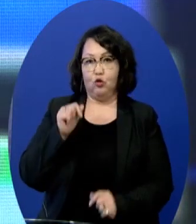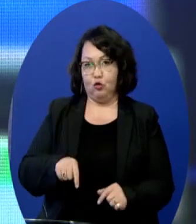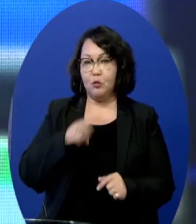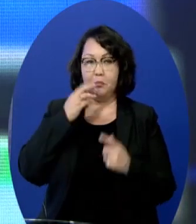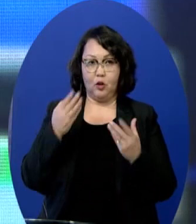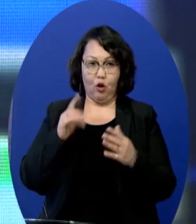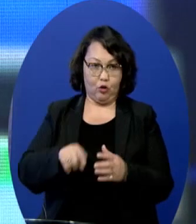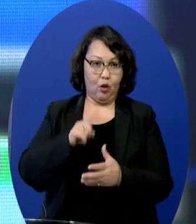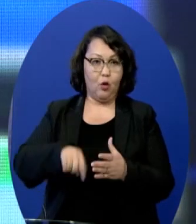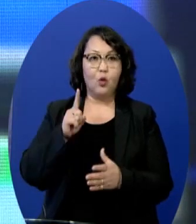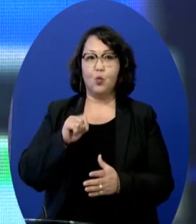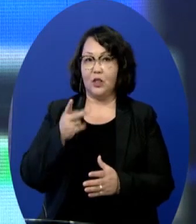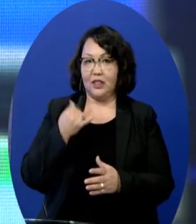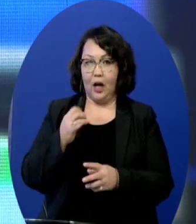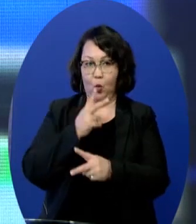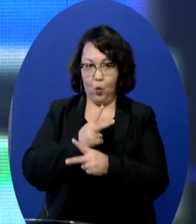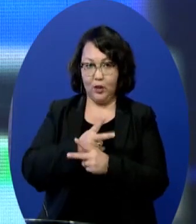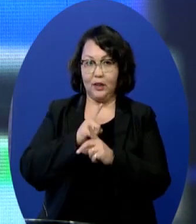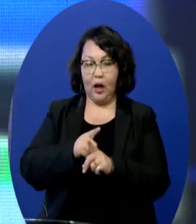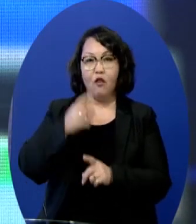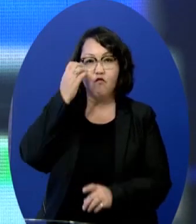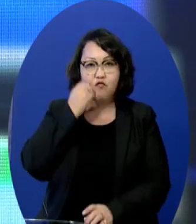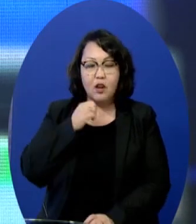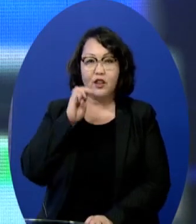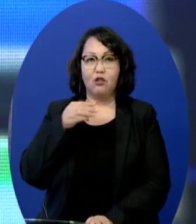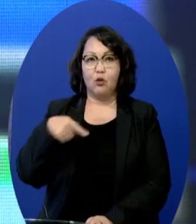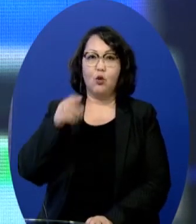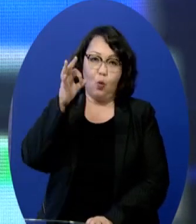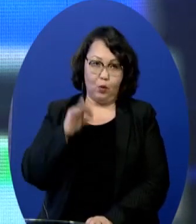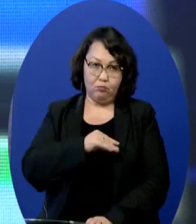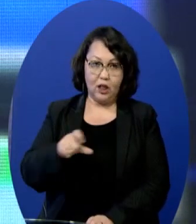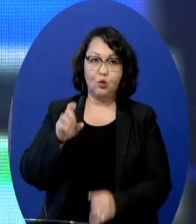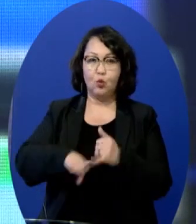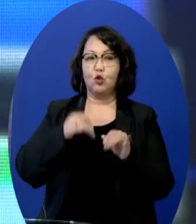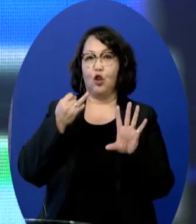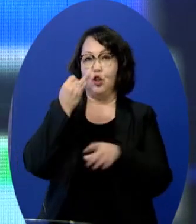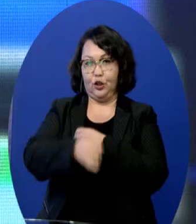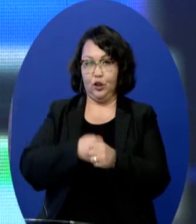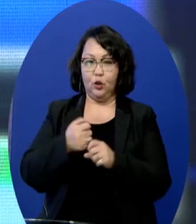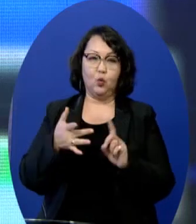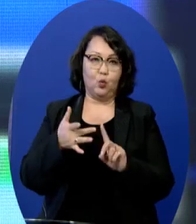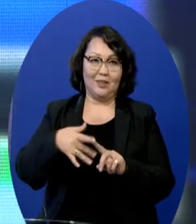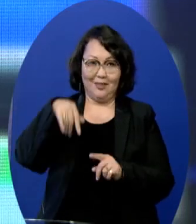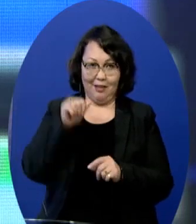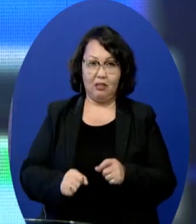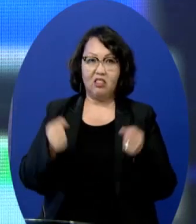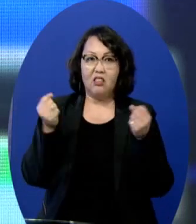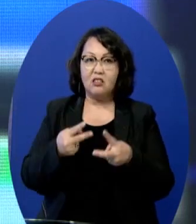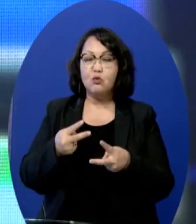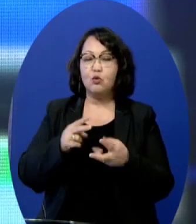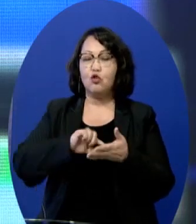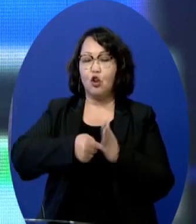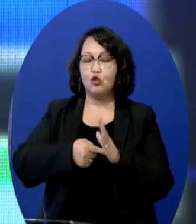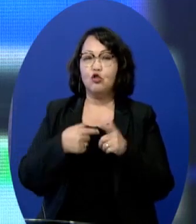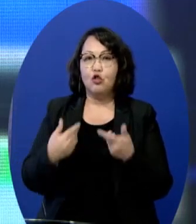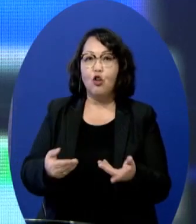Одоо хүчин төгөлдөр үйлчилж байгаа энэ хуулиар өндөр насны тэтгэврийн хэмжээг сүүлийн 7 жилийн дундаж цалингаар тогтоож байгаа. Энэ хугацааг 5 жил